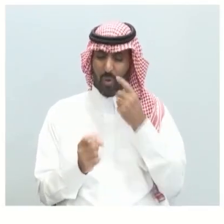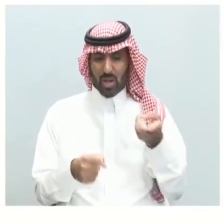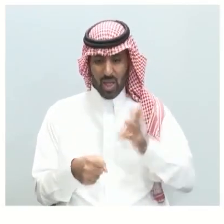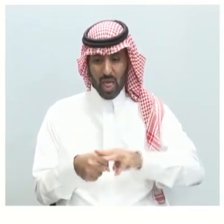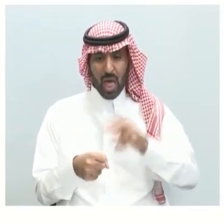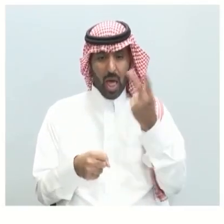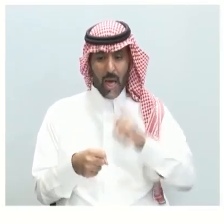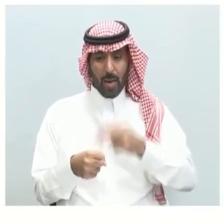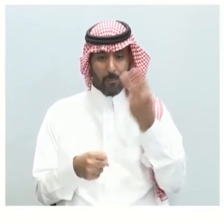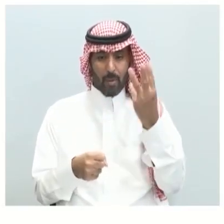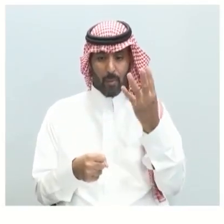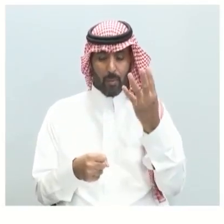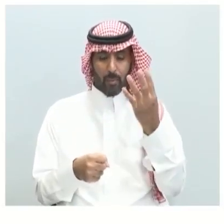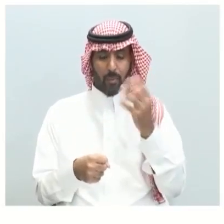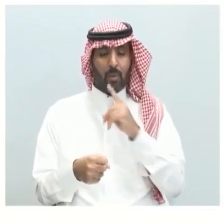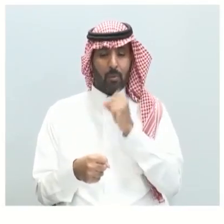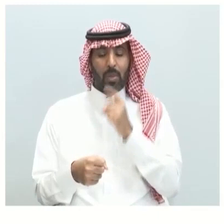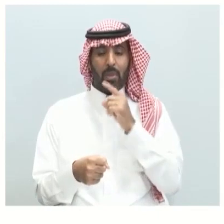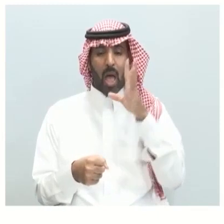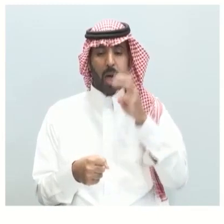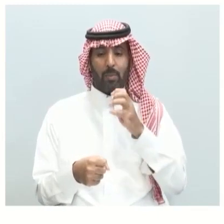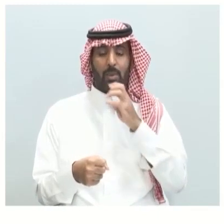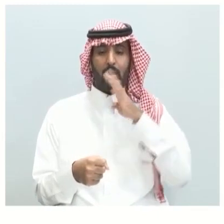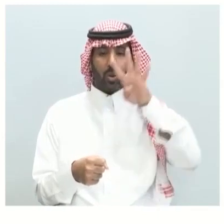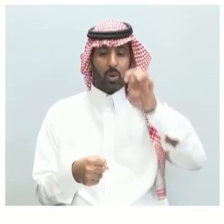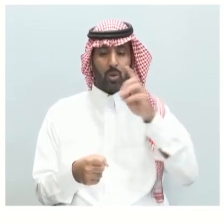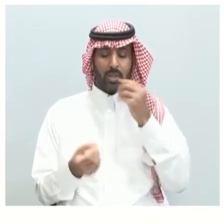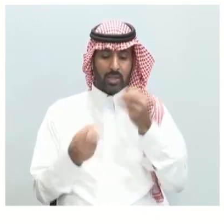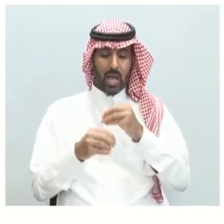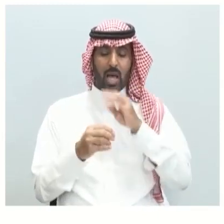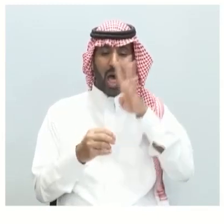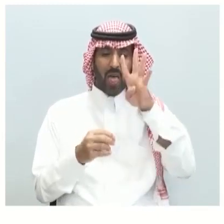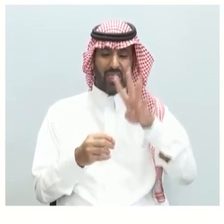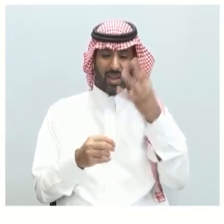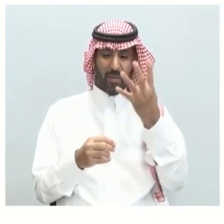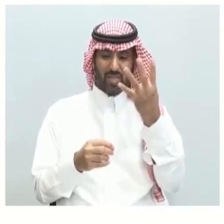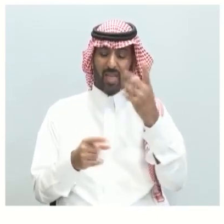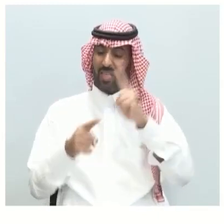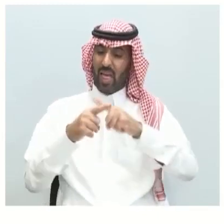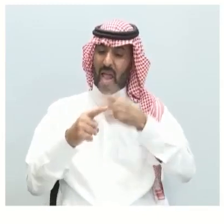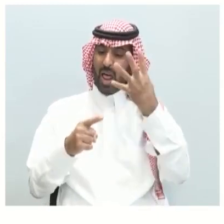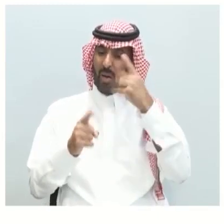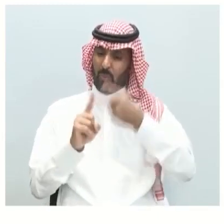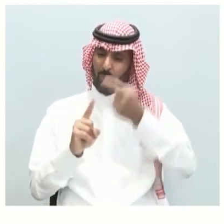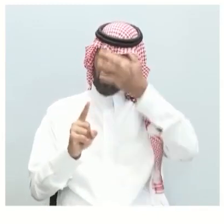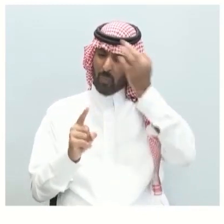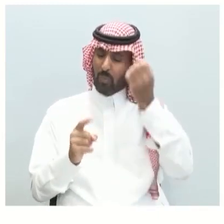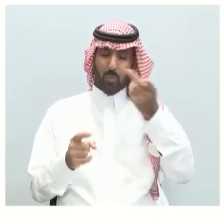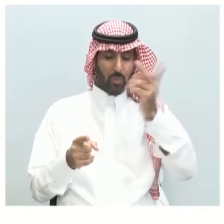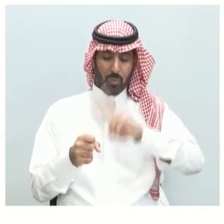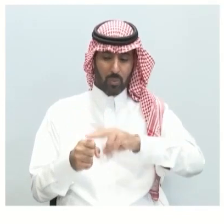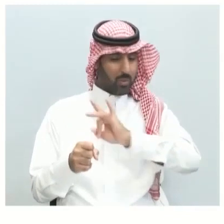لاحظ الضغط هنا 110 وهنا 440 اذا الزياده مقدارها اربع مرات درجه الحراره لم تتضاعف